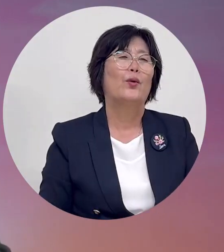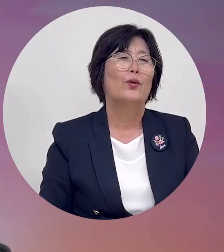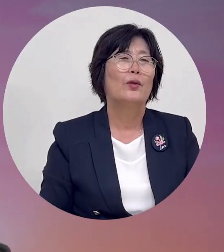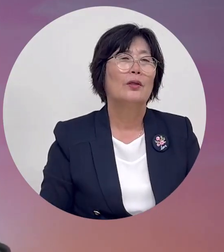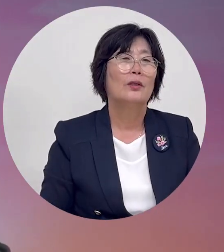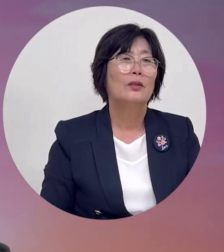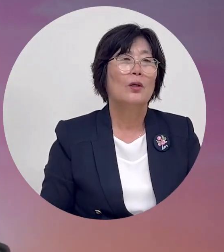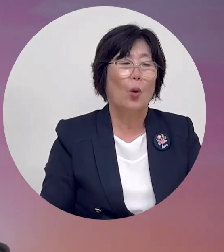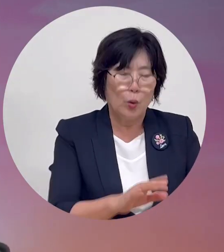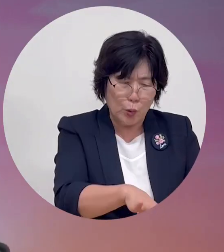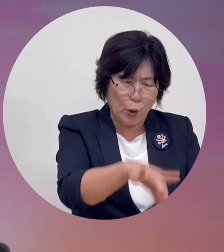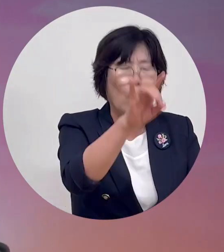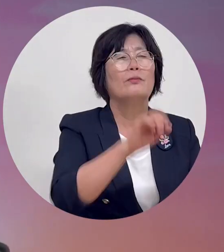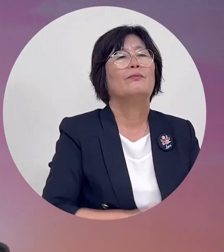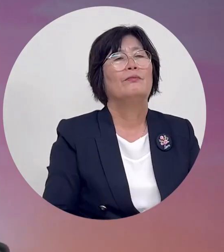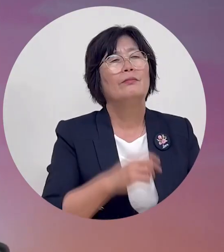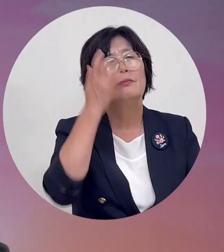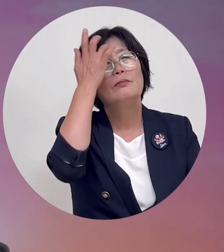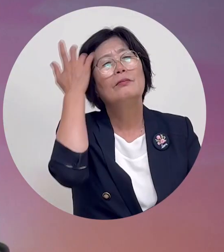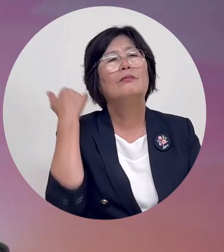올해 처음이에요.